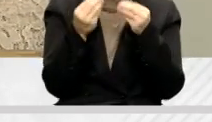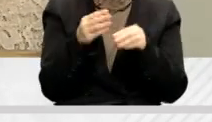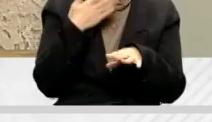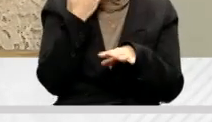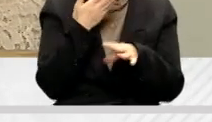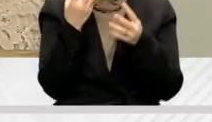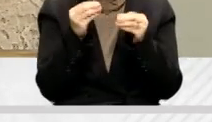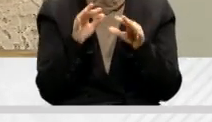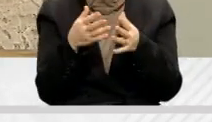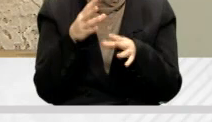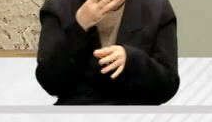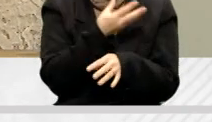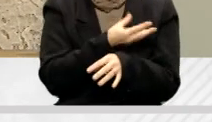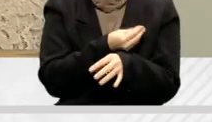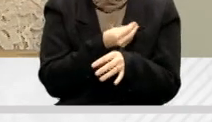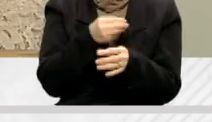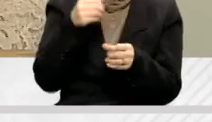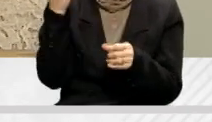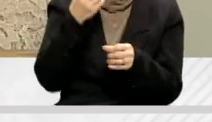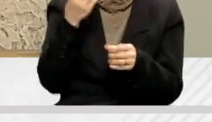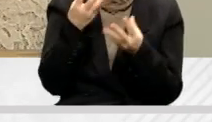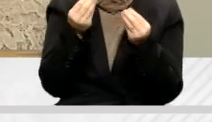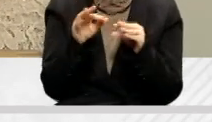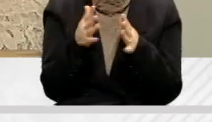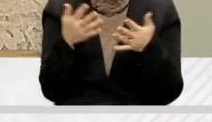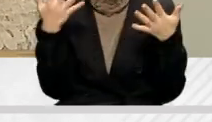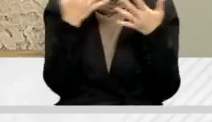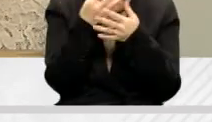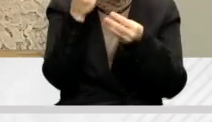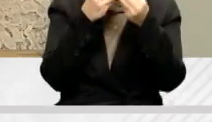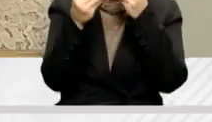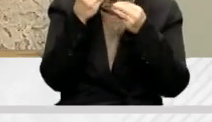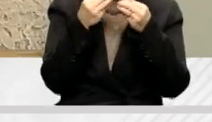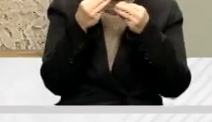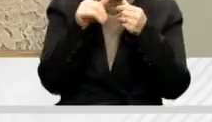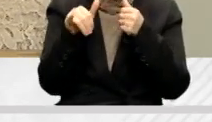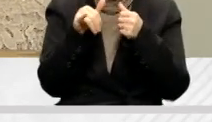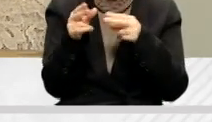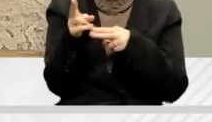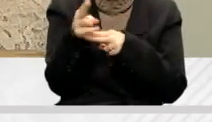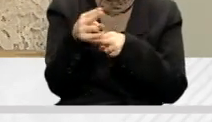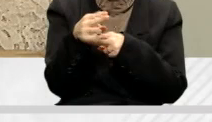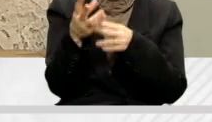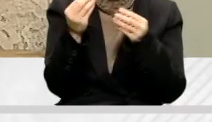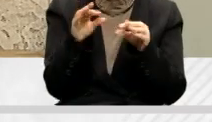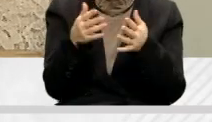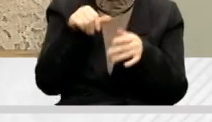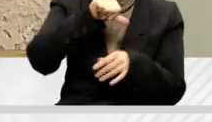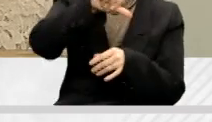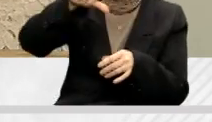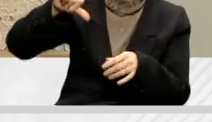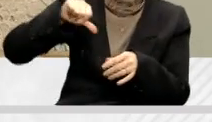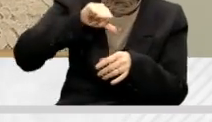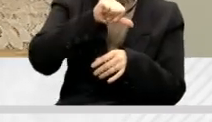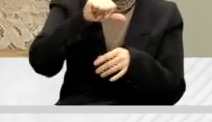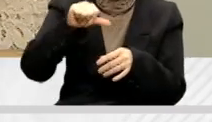ayran eklenebilir süt grubundan. Akşam yemeğini artı bir de yanına herhangi bir balık. Özellikle ama yağlı bir balık olursa, yağda